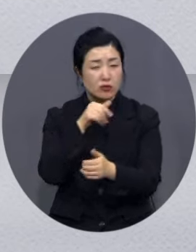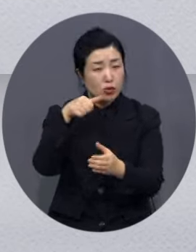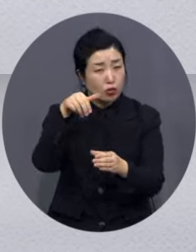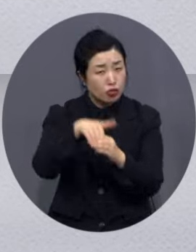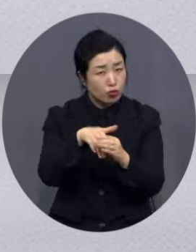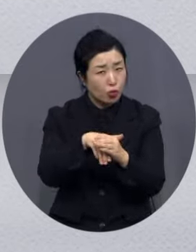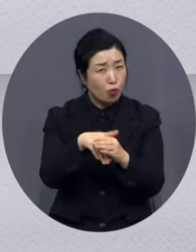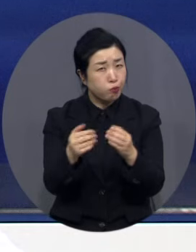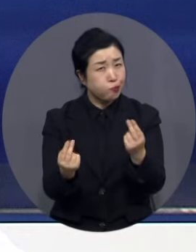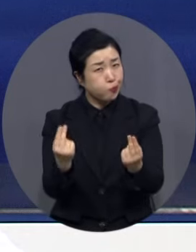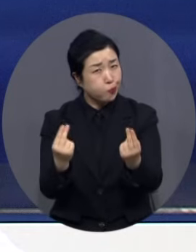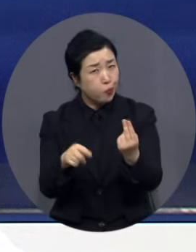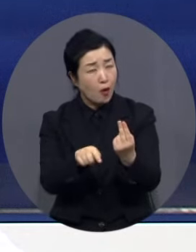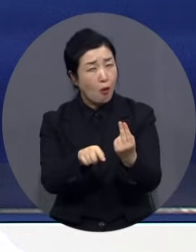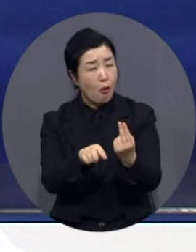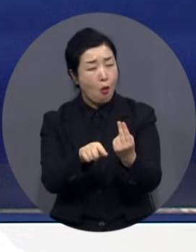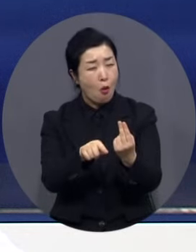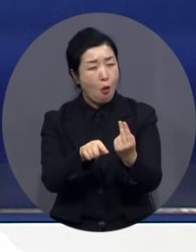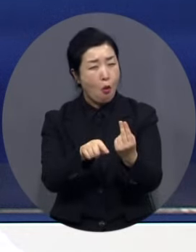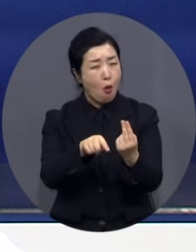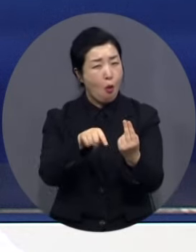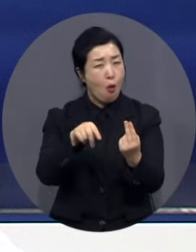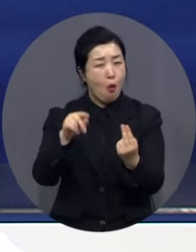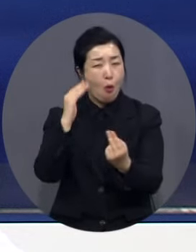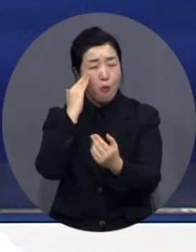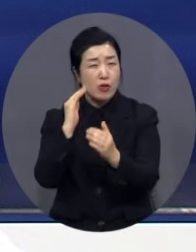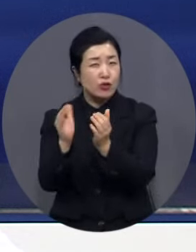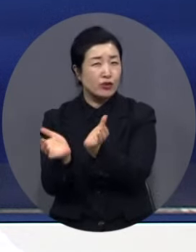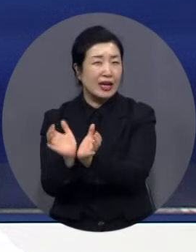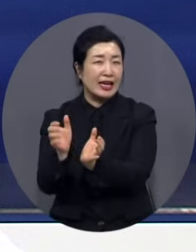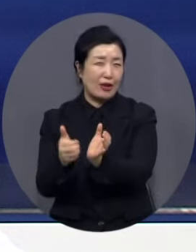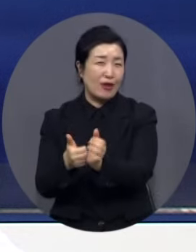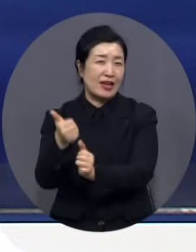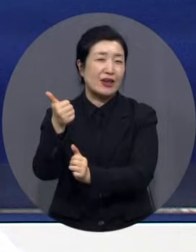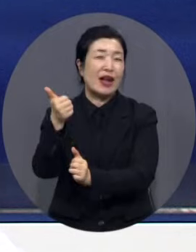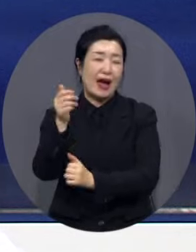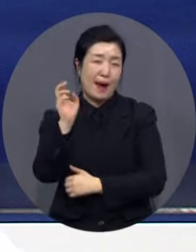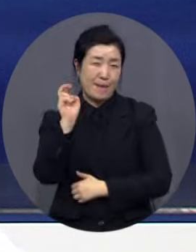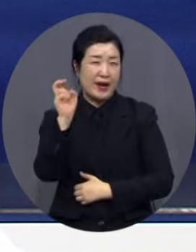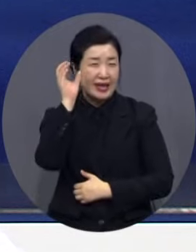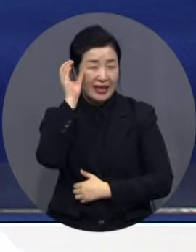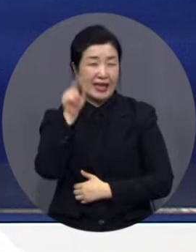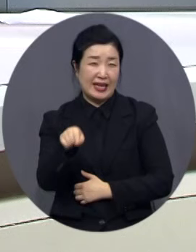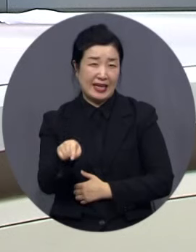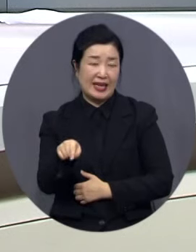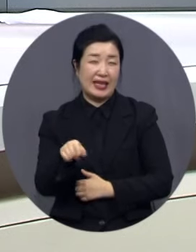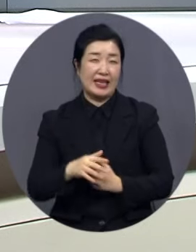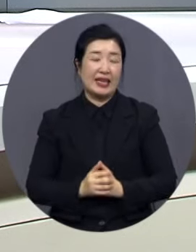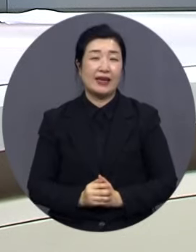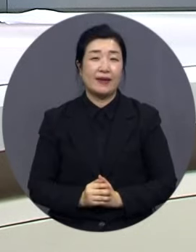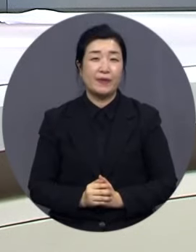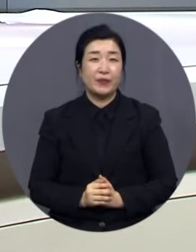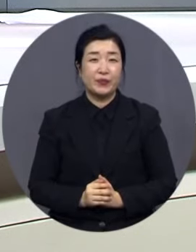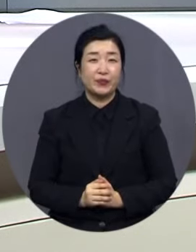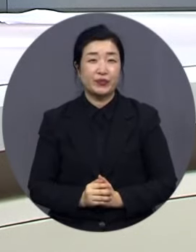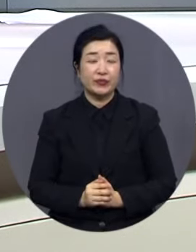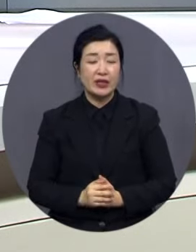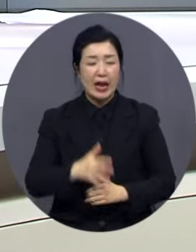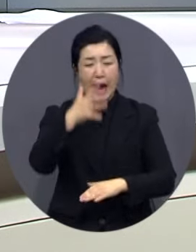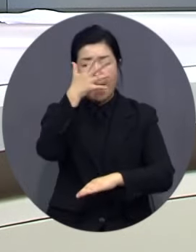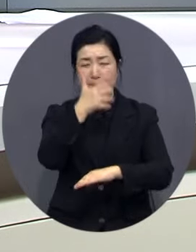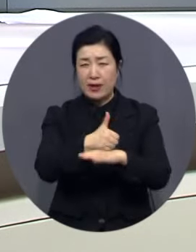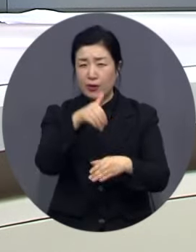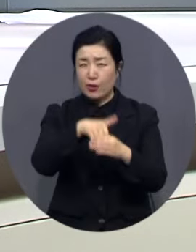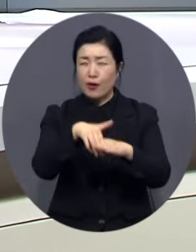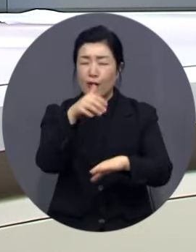뚜렷하거나 아 민주당에게 다소 유리하게 작용할 수도 있을 것으로 보입니다 예 자 마지막 선거 결과가